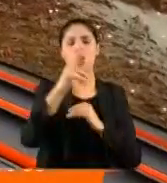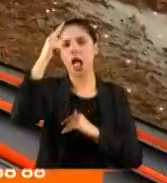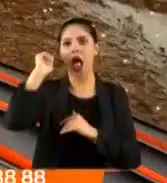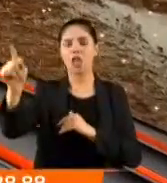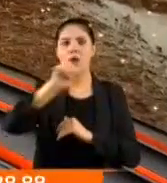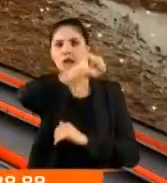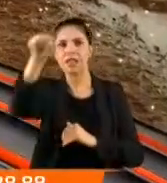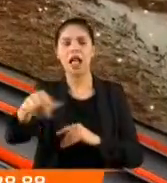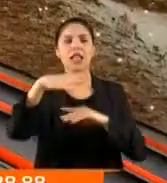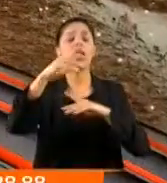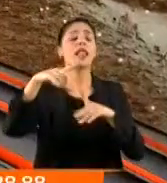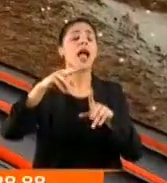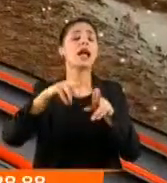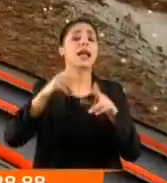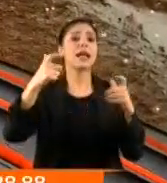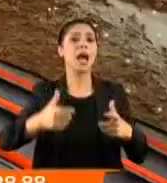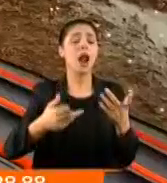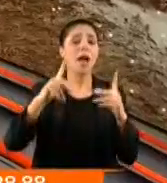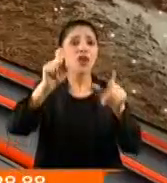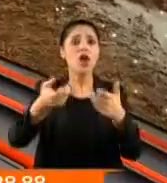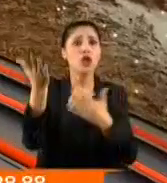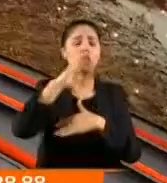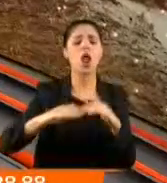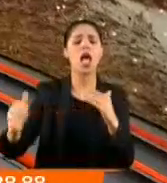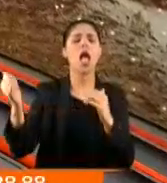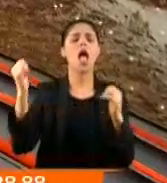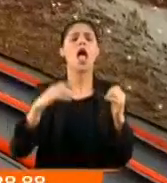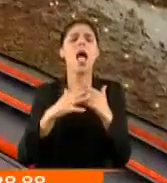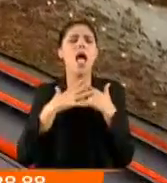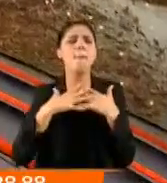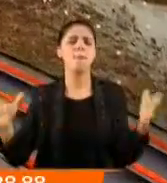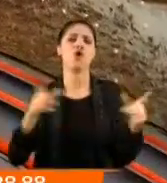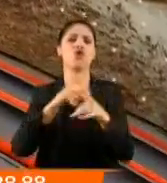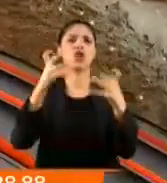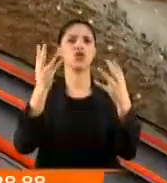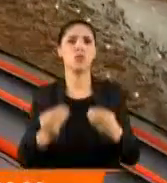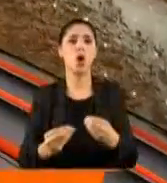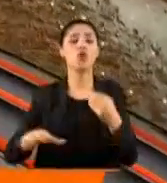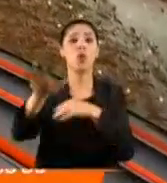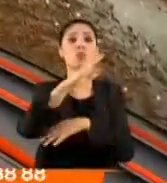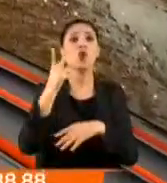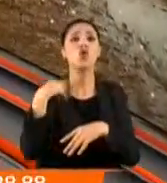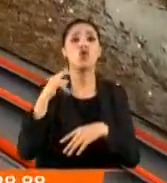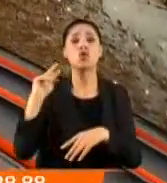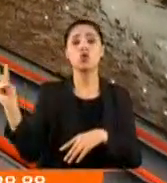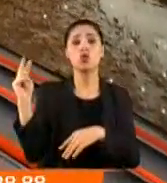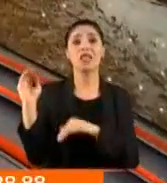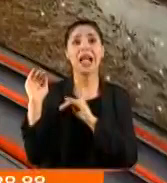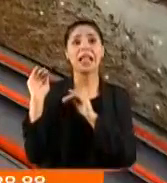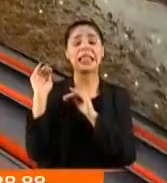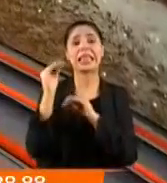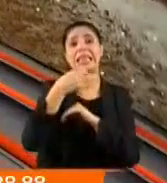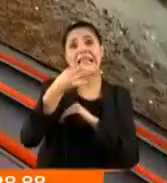Karabağ işgalinden sonraki en büyük çatışmanın fitilini ateşlemişti. Şimdi uzmanlar, analistler, gözlemciler bu saldırının Rusya'nın teşviği veya